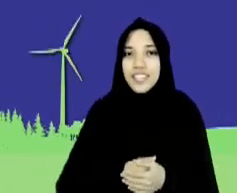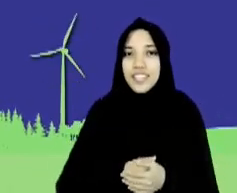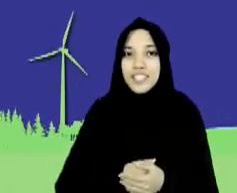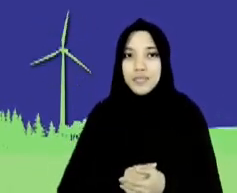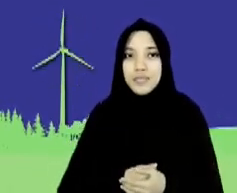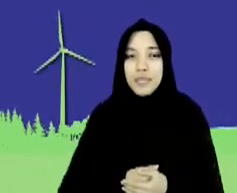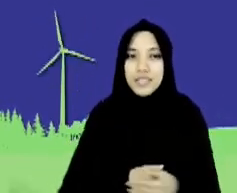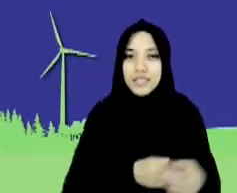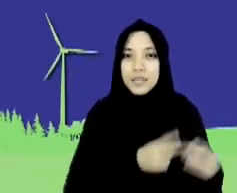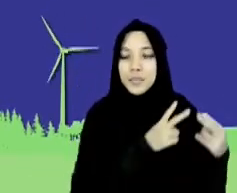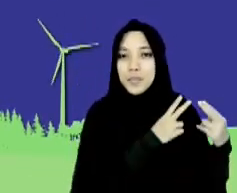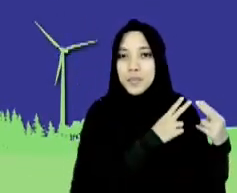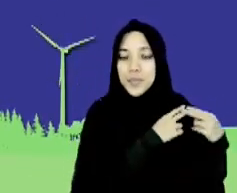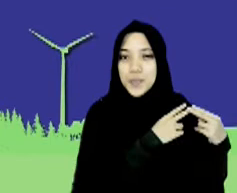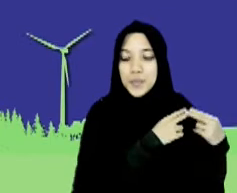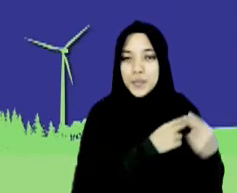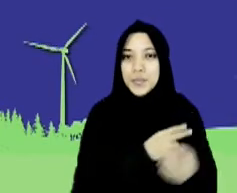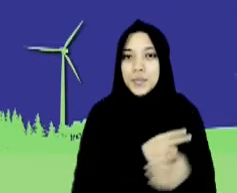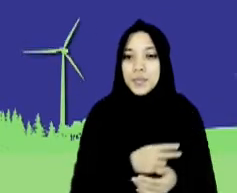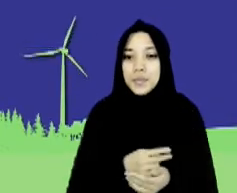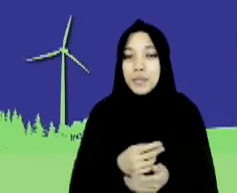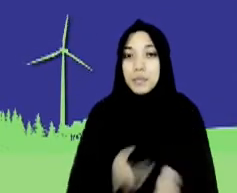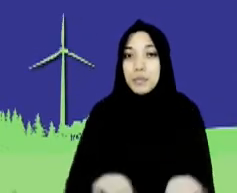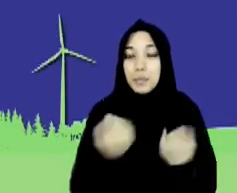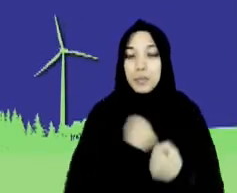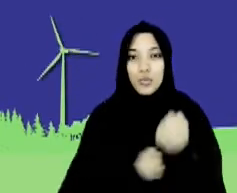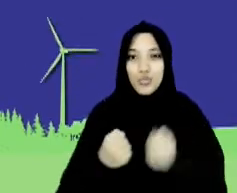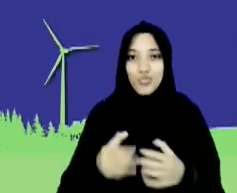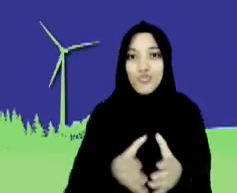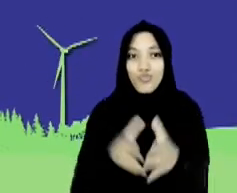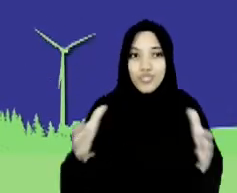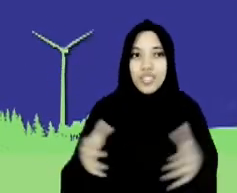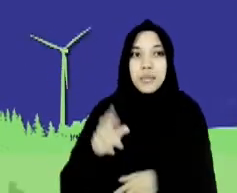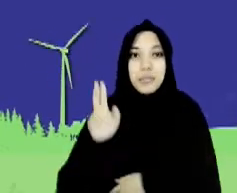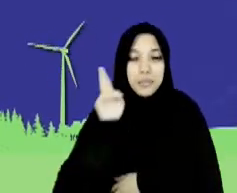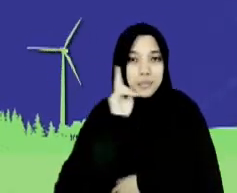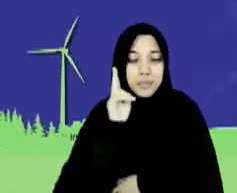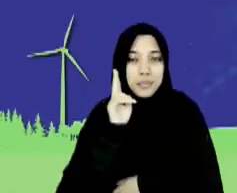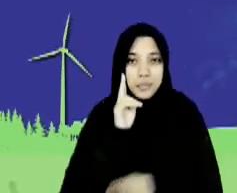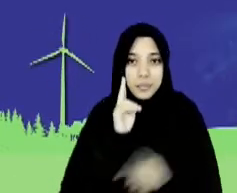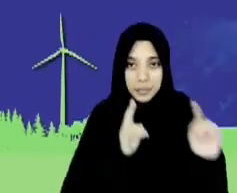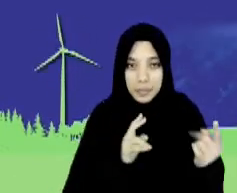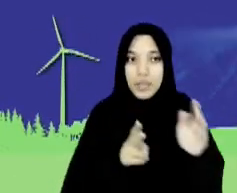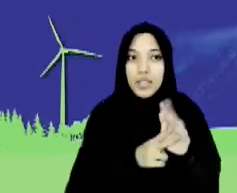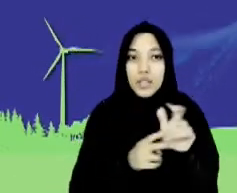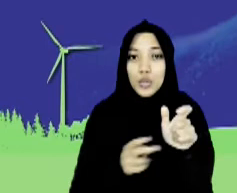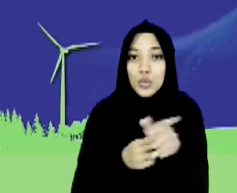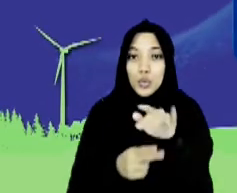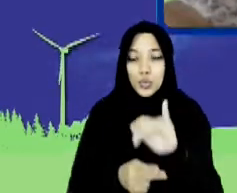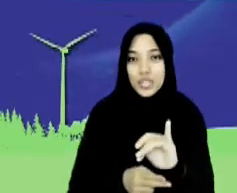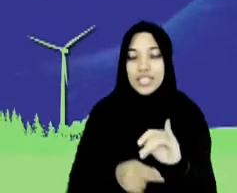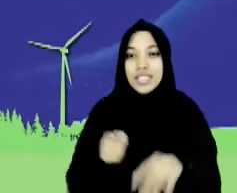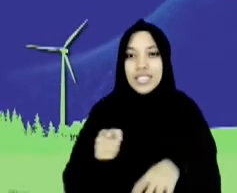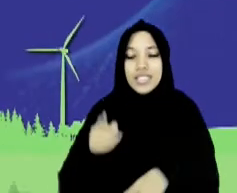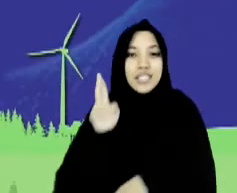eh mulationalany yang pertama adalah ibu ya itu e yang menjabat sebagai